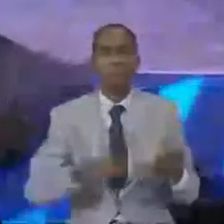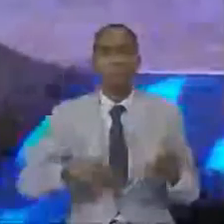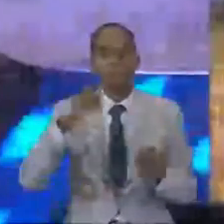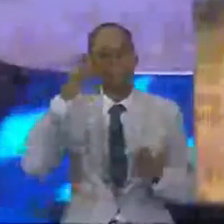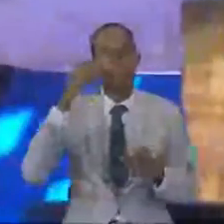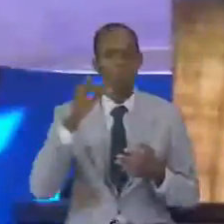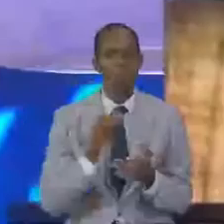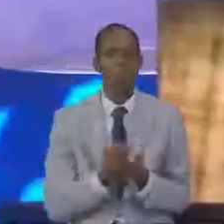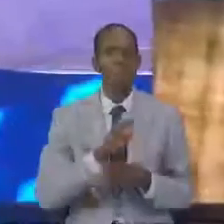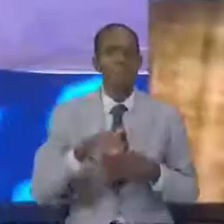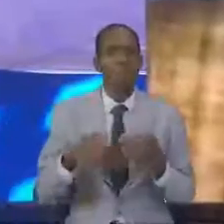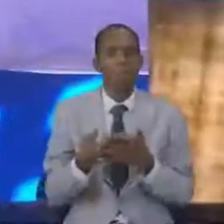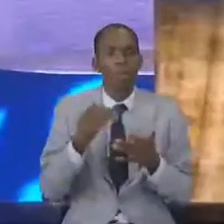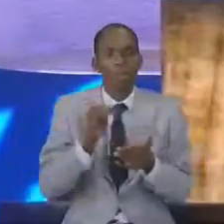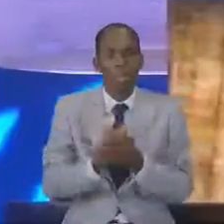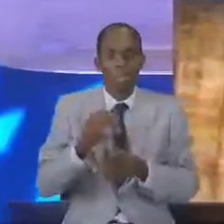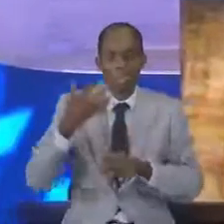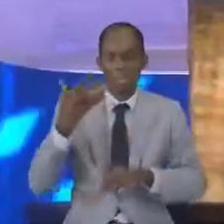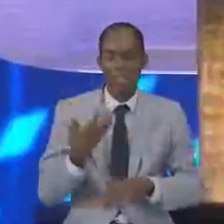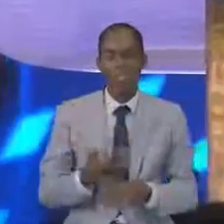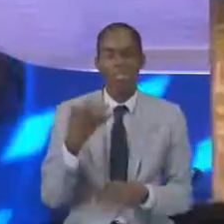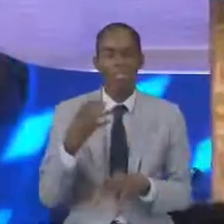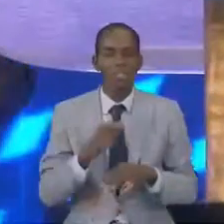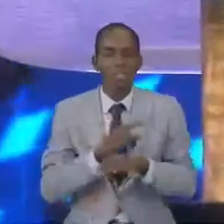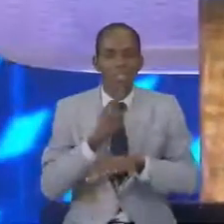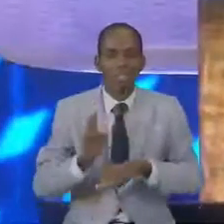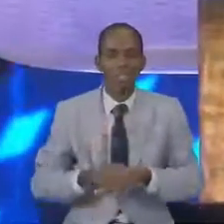de cela toute cette nature endurcir cette